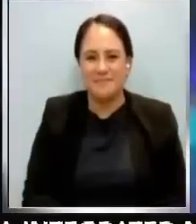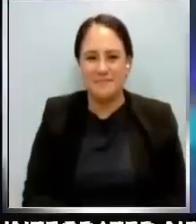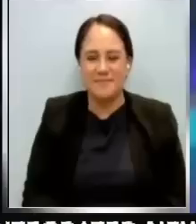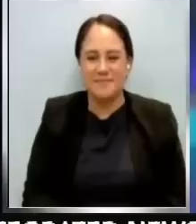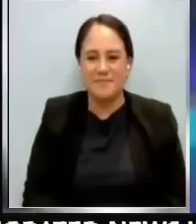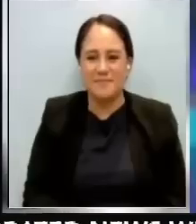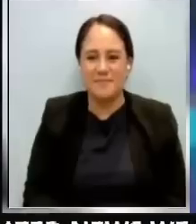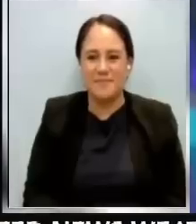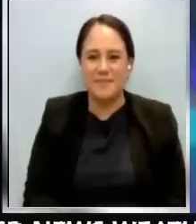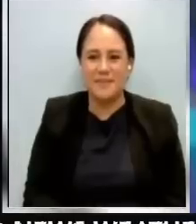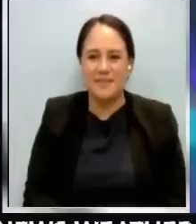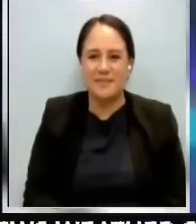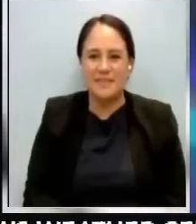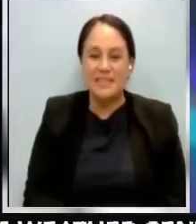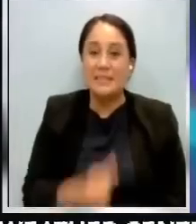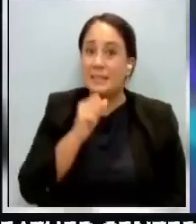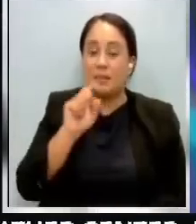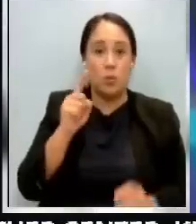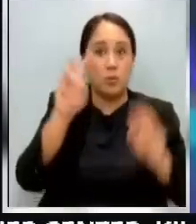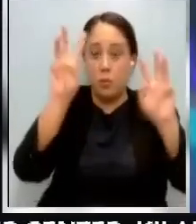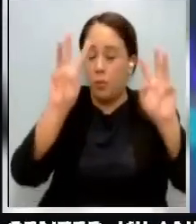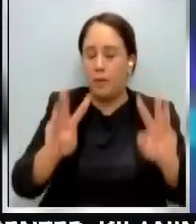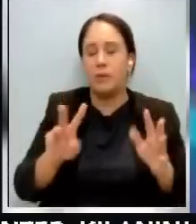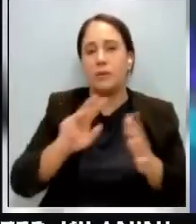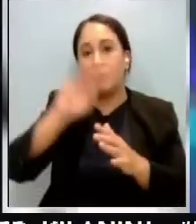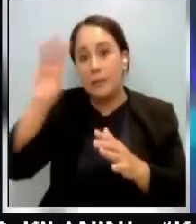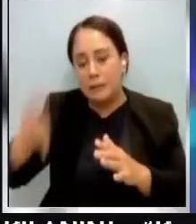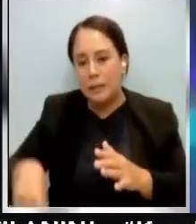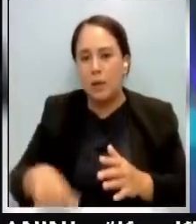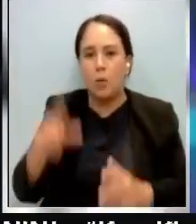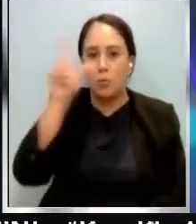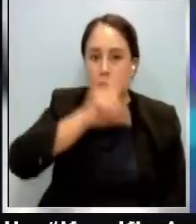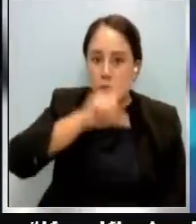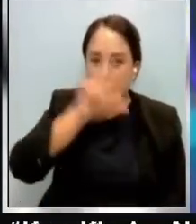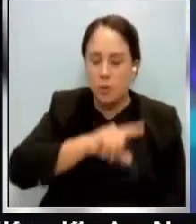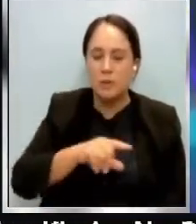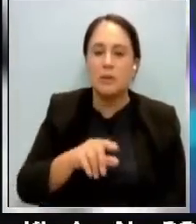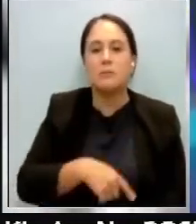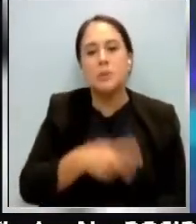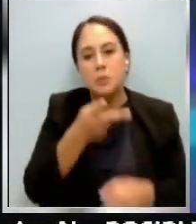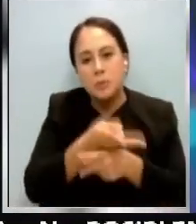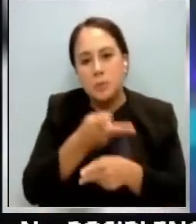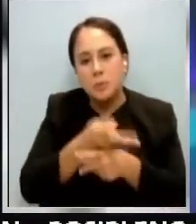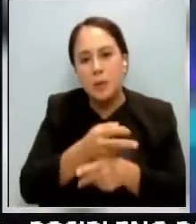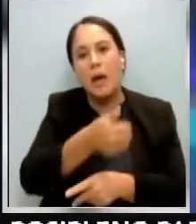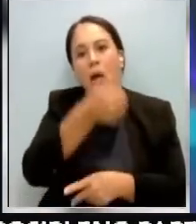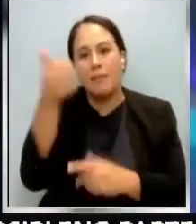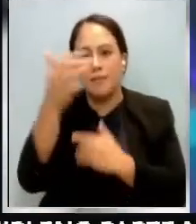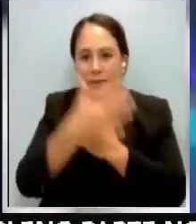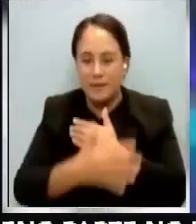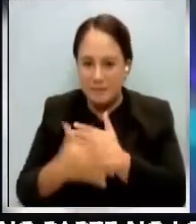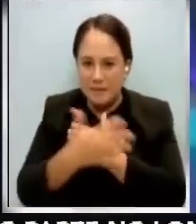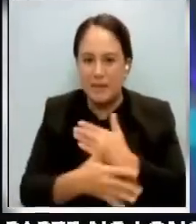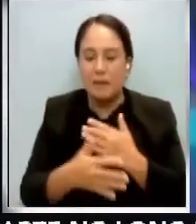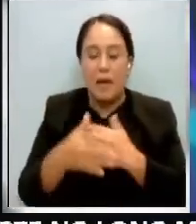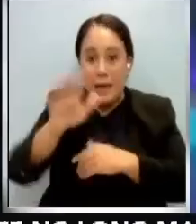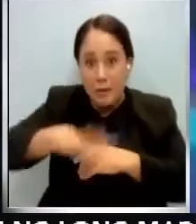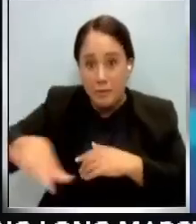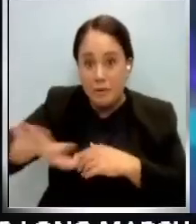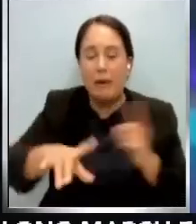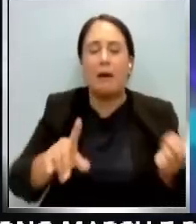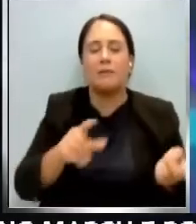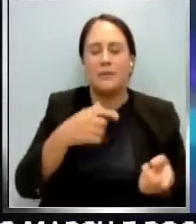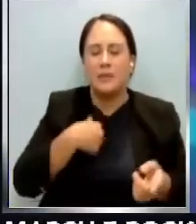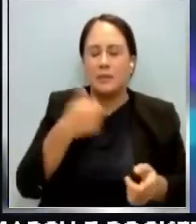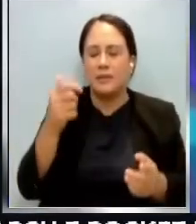Pinilang siya weather ng Manila, no, or Metro Manila or Luzon. We're also looking at the other areas kasama na dyan ang Visayas and Mindanao. So through